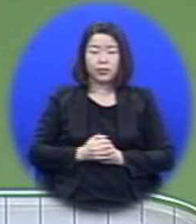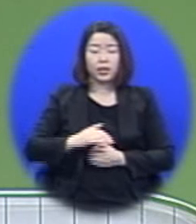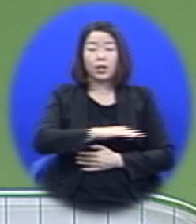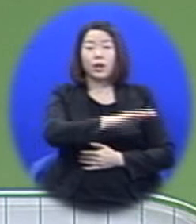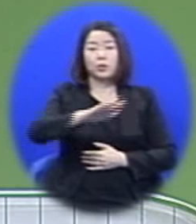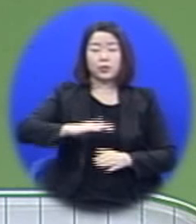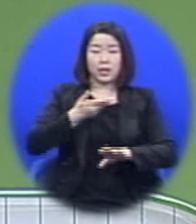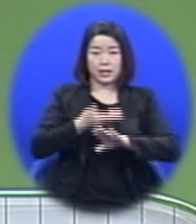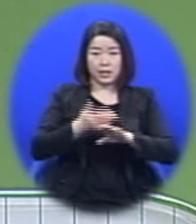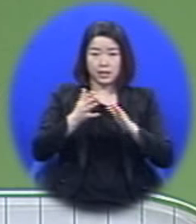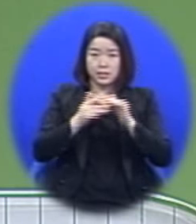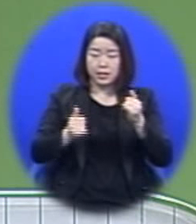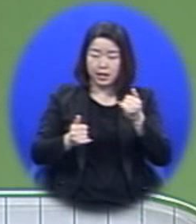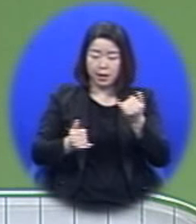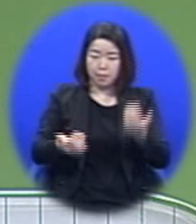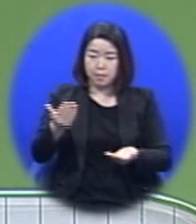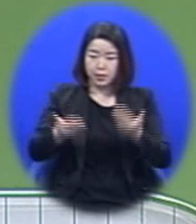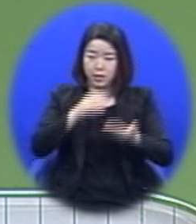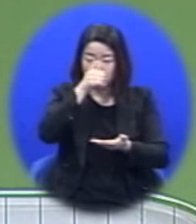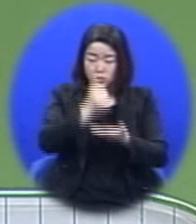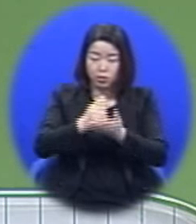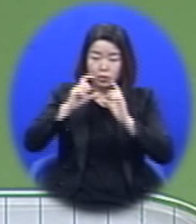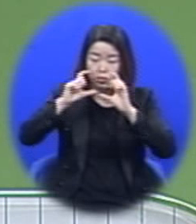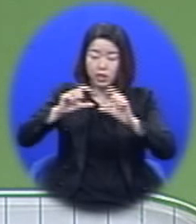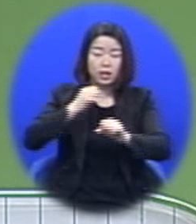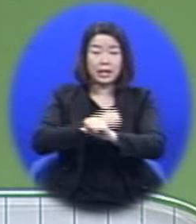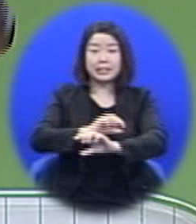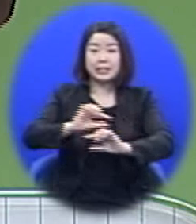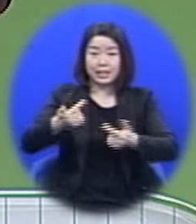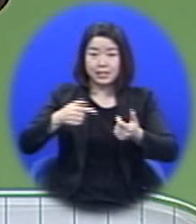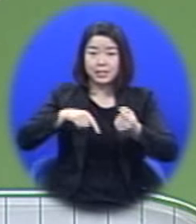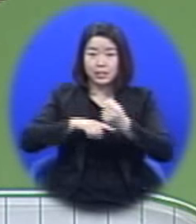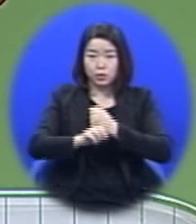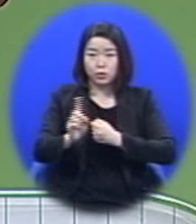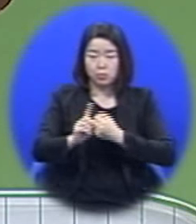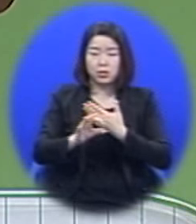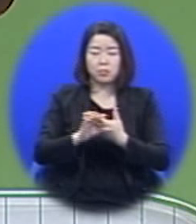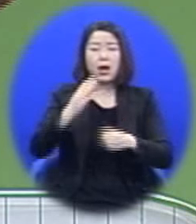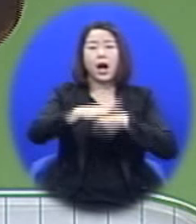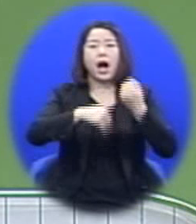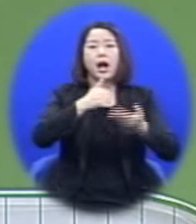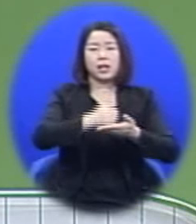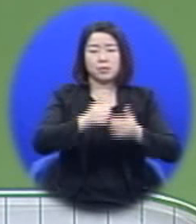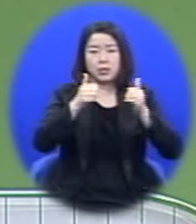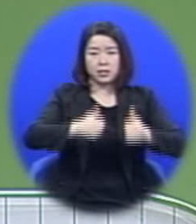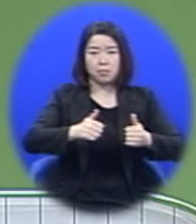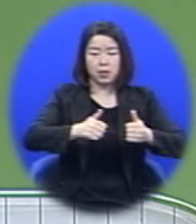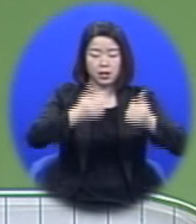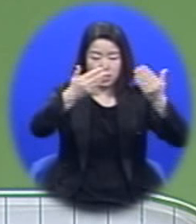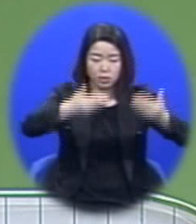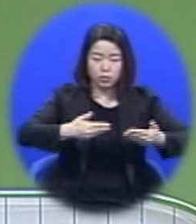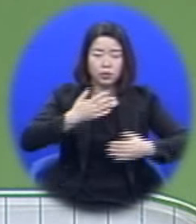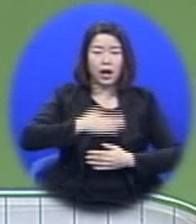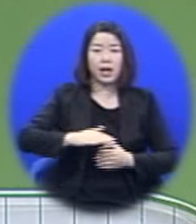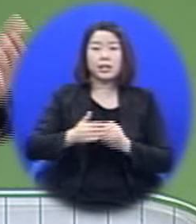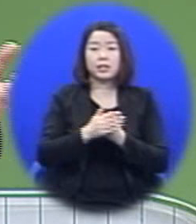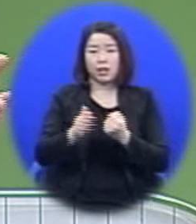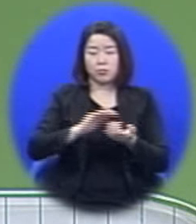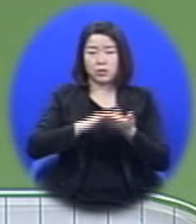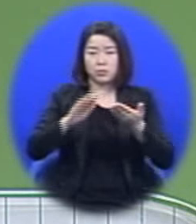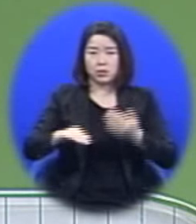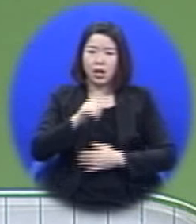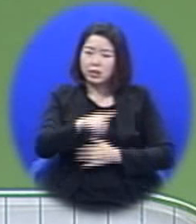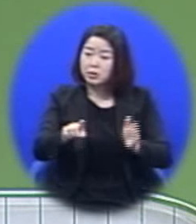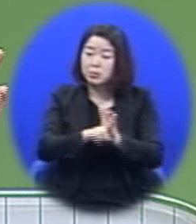우리가 남을 판단하고 정죄하지 않는 것은 하나님께서 재판하시는 것을 알기 때문입니다. 그걸